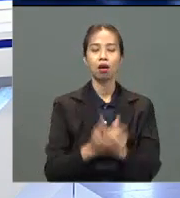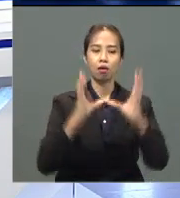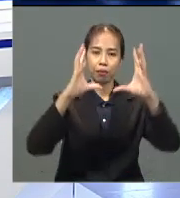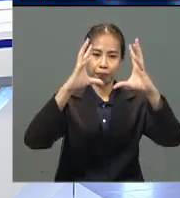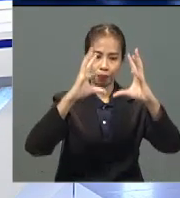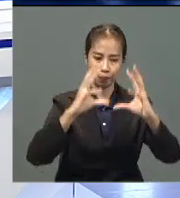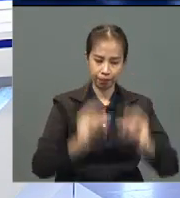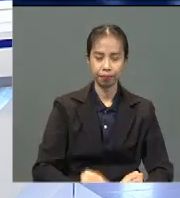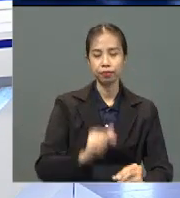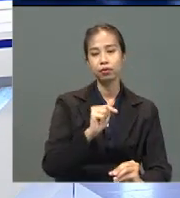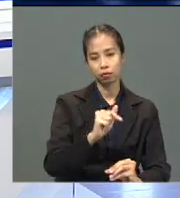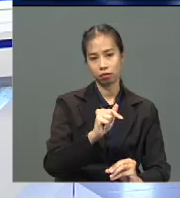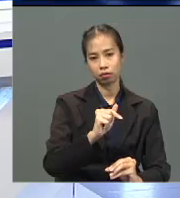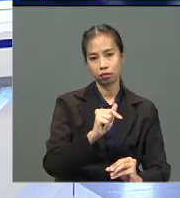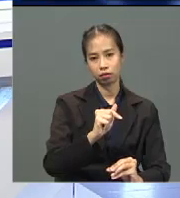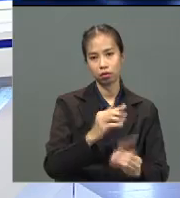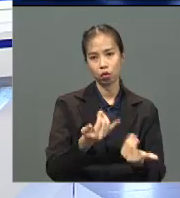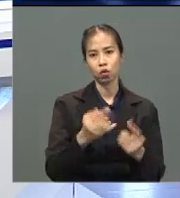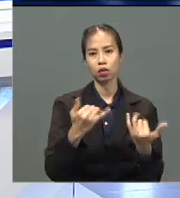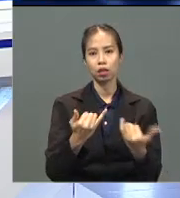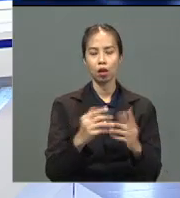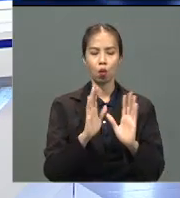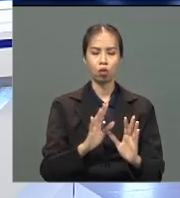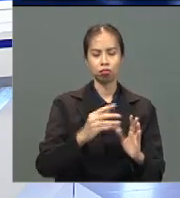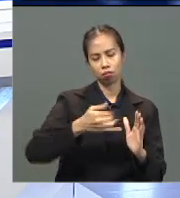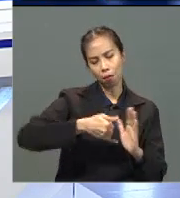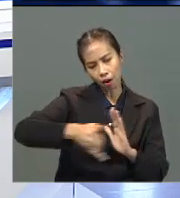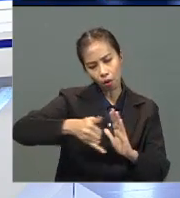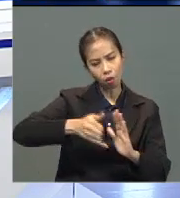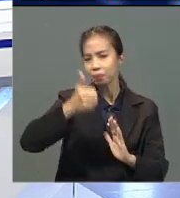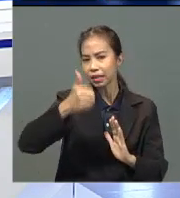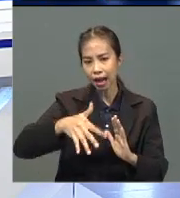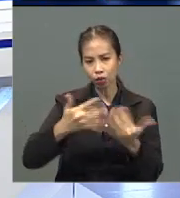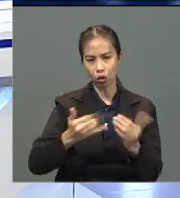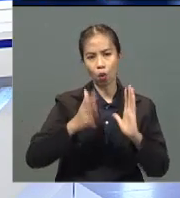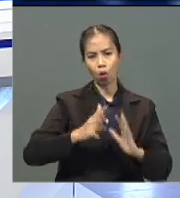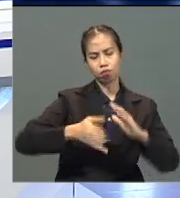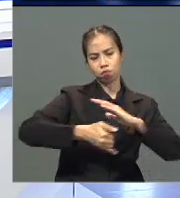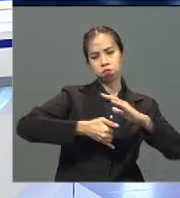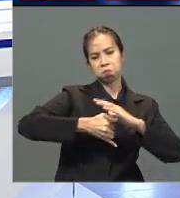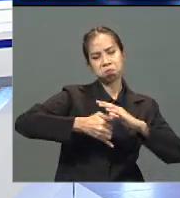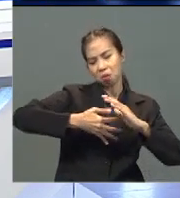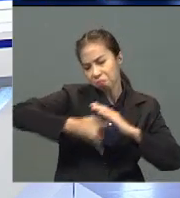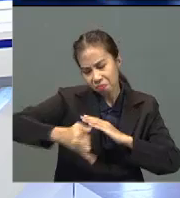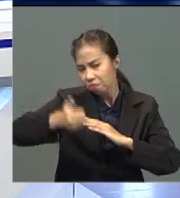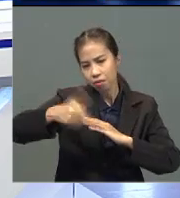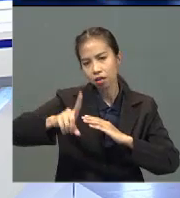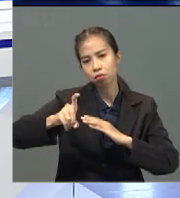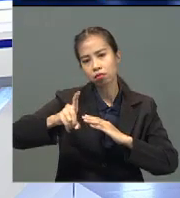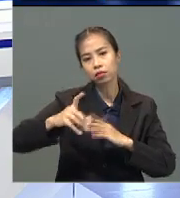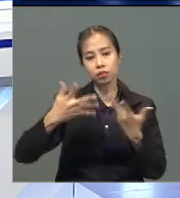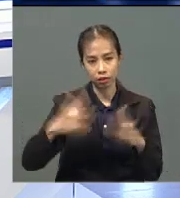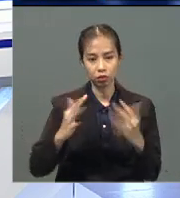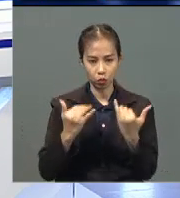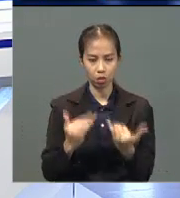กับจีทรุดตัวลงถล่มลงมาปิดทางเข้าออกครับตอนนี้ทำให้ผู้ที่ติดอยู่ในอาคารนั้นไม่สามารถออกมาได้เจ้าหน้าที่